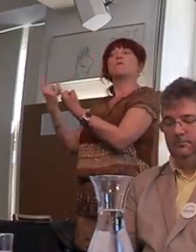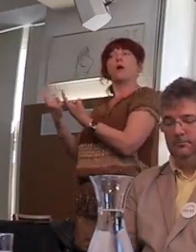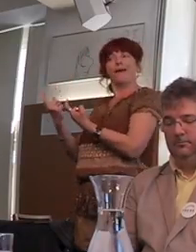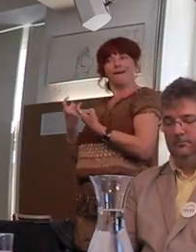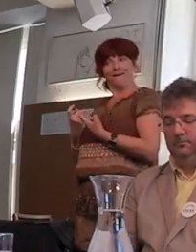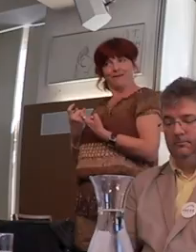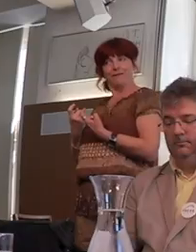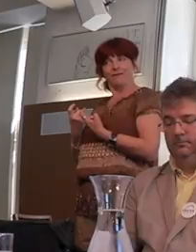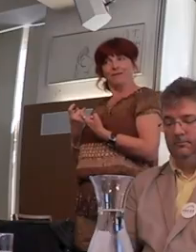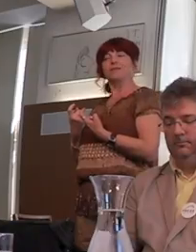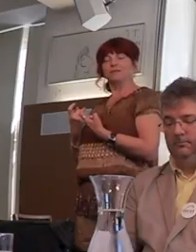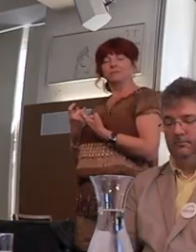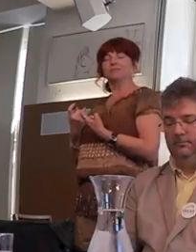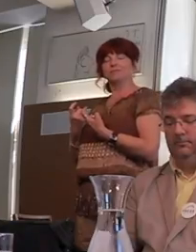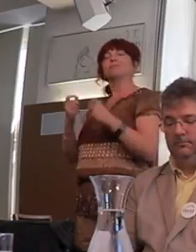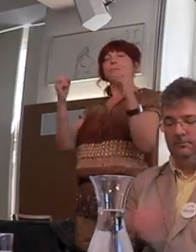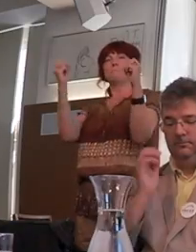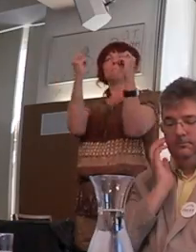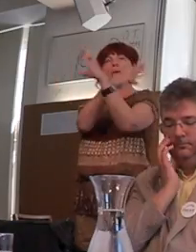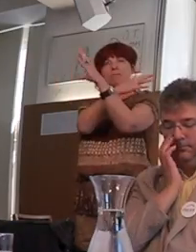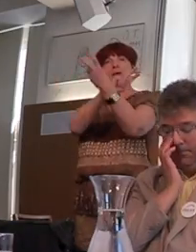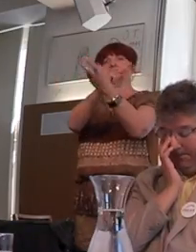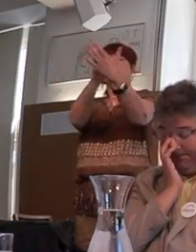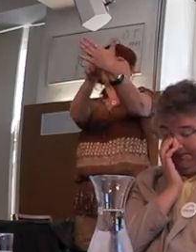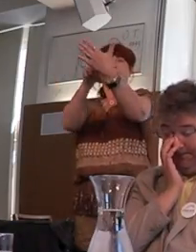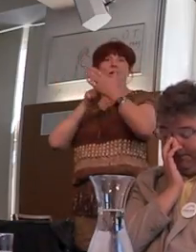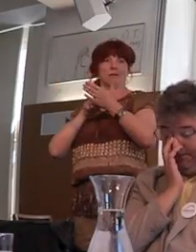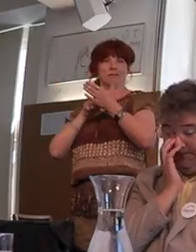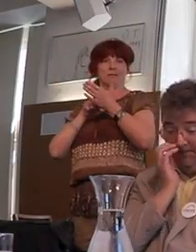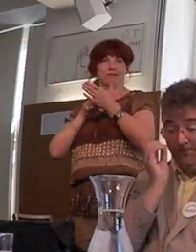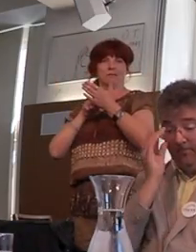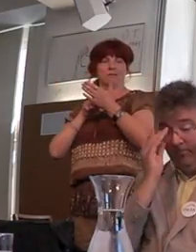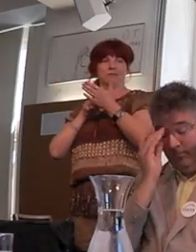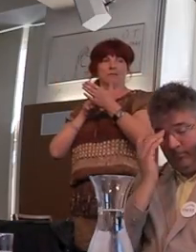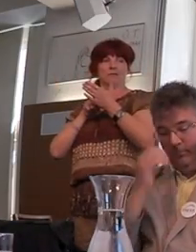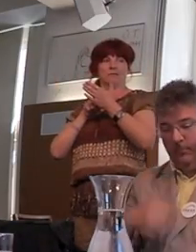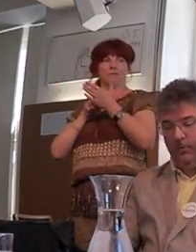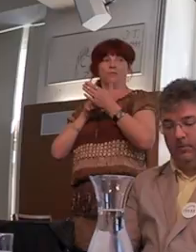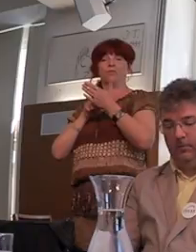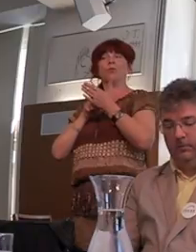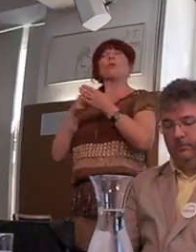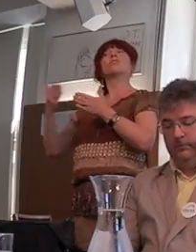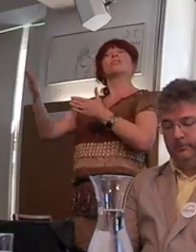dem, wie es uns über Medien vermittelt worden ist. Und seither,